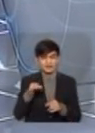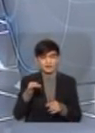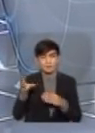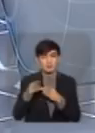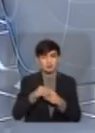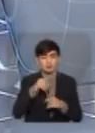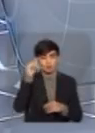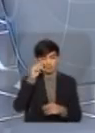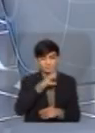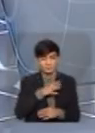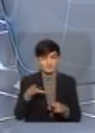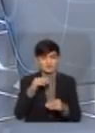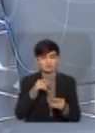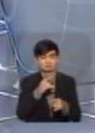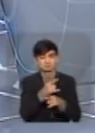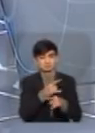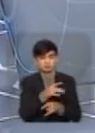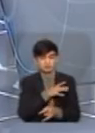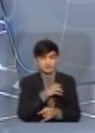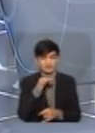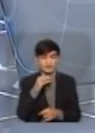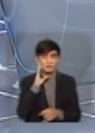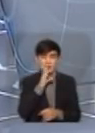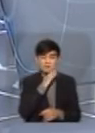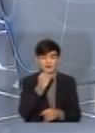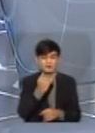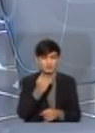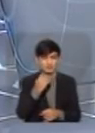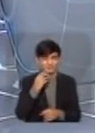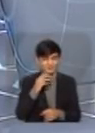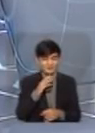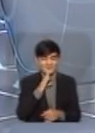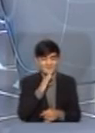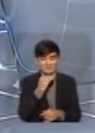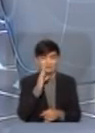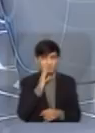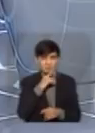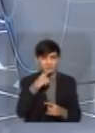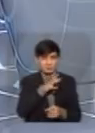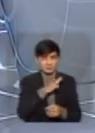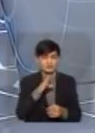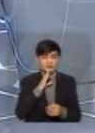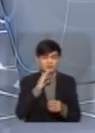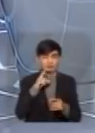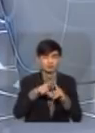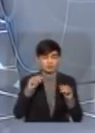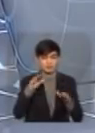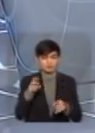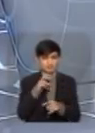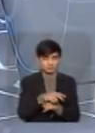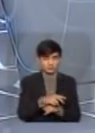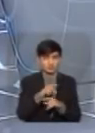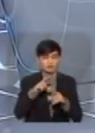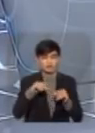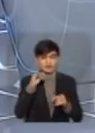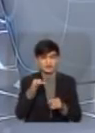дейді. Оқушының анасы қызы мектептегі дәретханаға кіріп, іш киімдерін жуып, қақаған